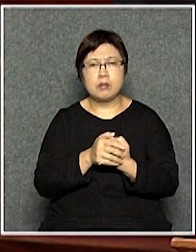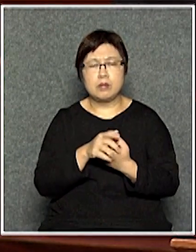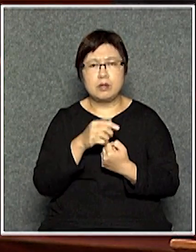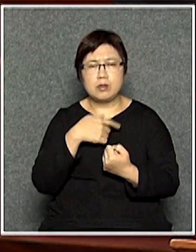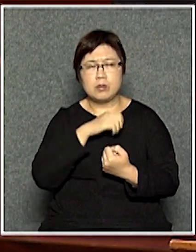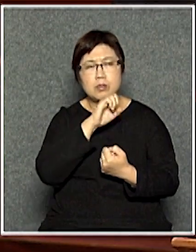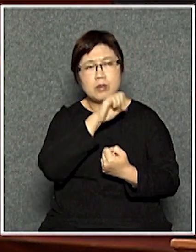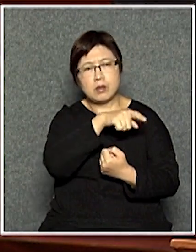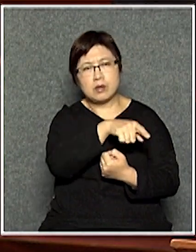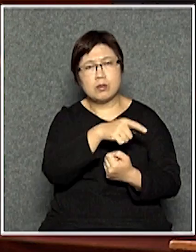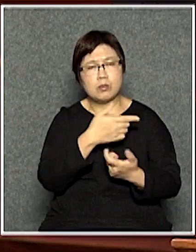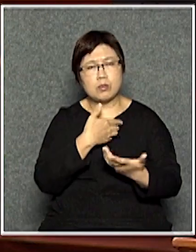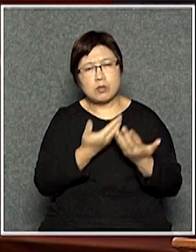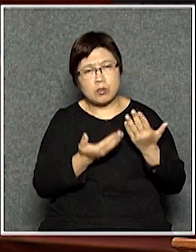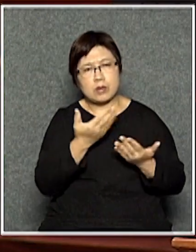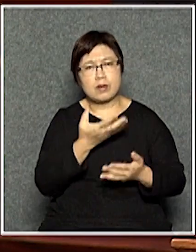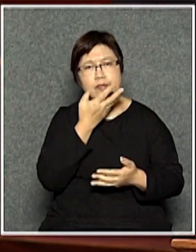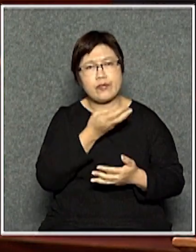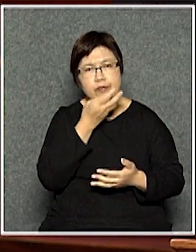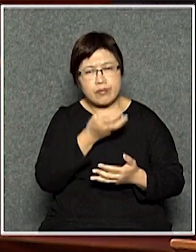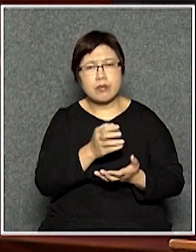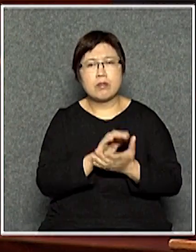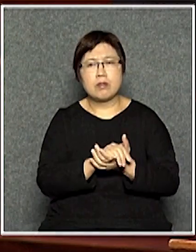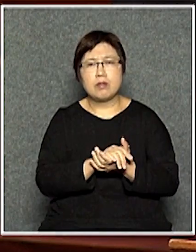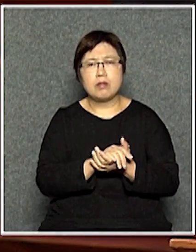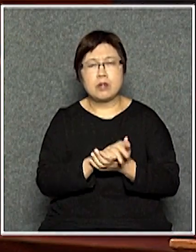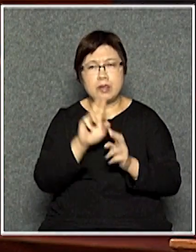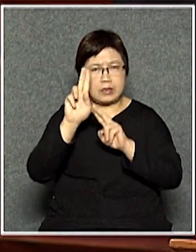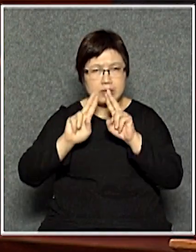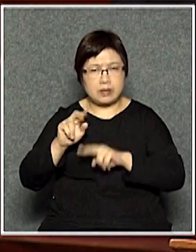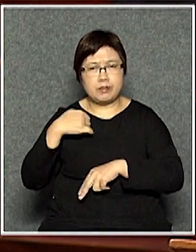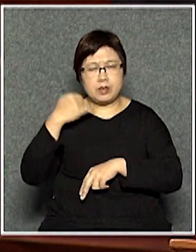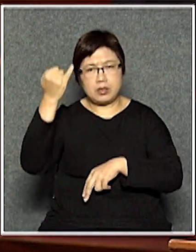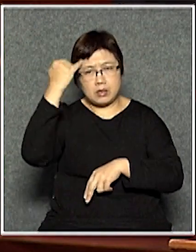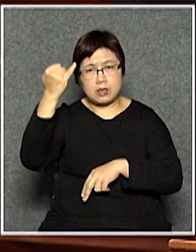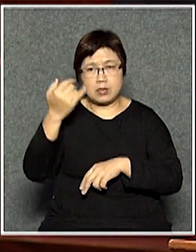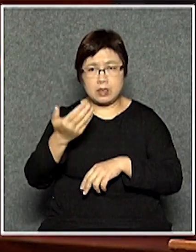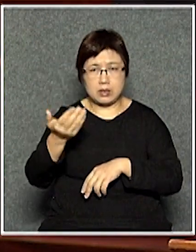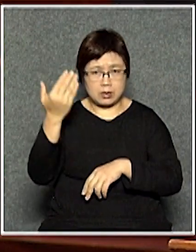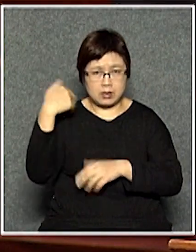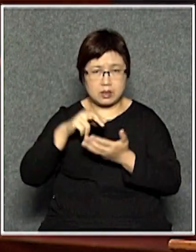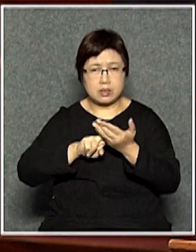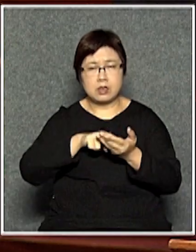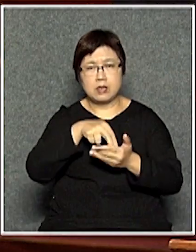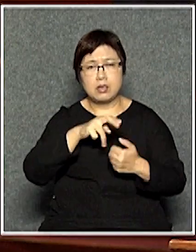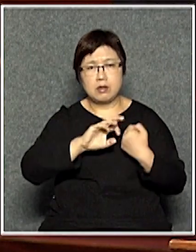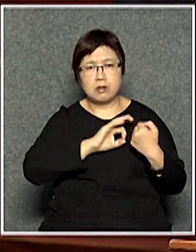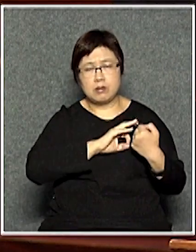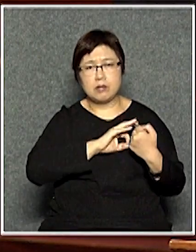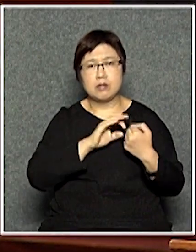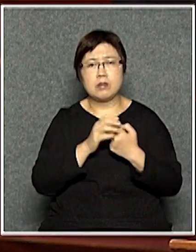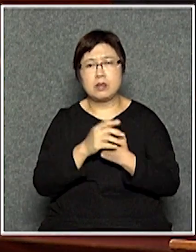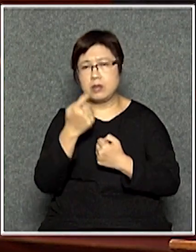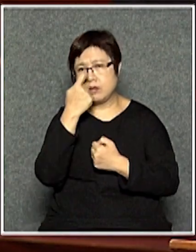卓廷議員，或者他年紀太輕不識歷史，以前的立法會是英